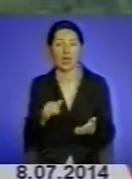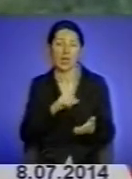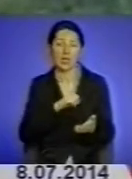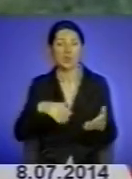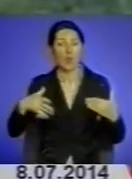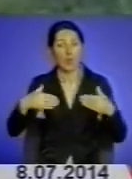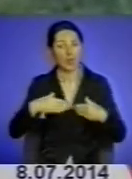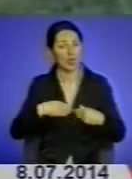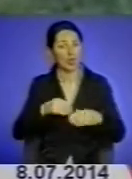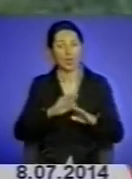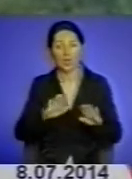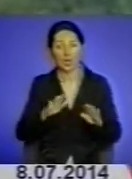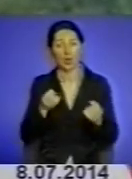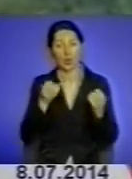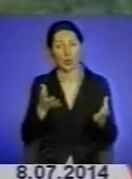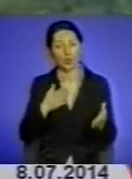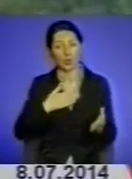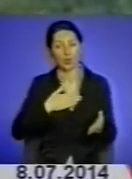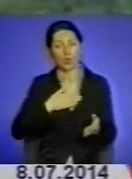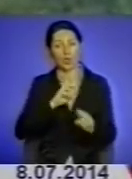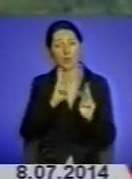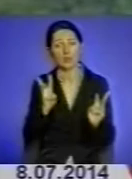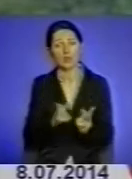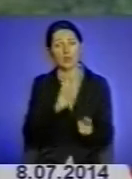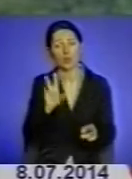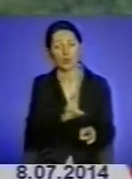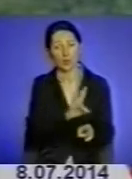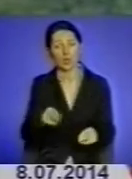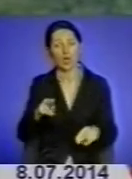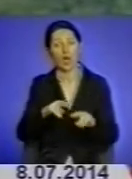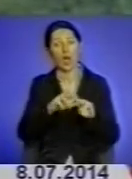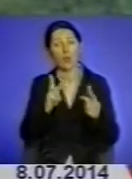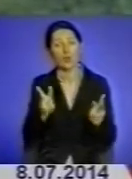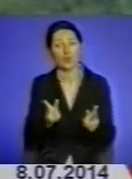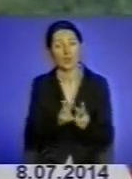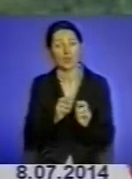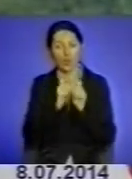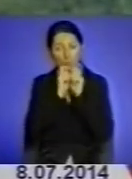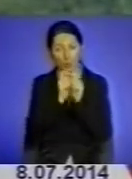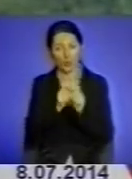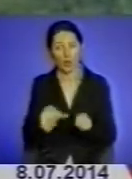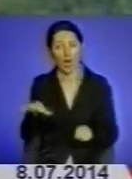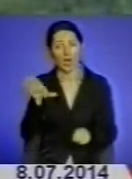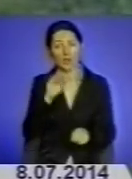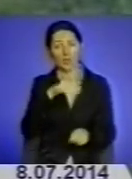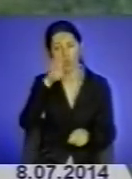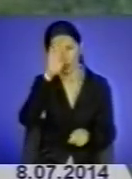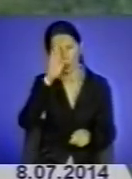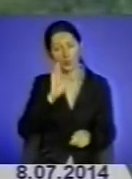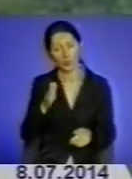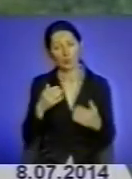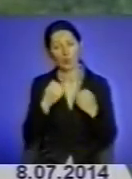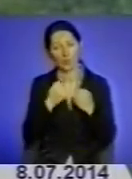як, а просто це є дійсно, що мені святі отці посвячені і подарували. І так всі хлопці, так всі бійці будуть його тримати і надіятися,